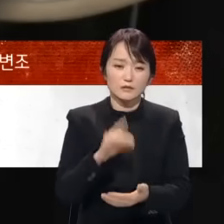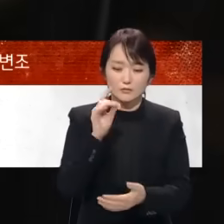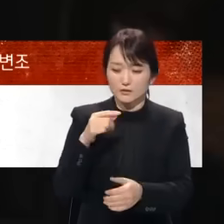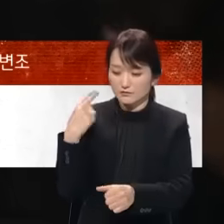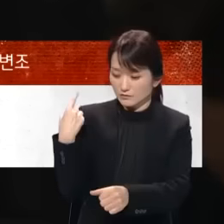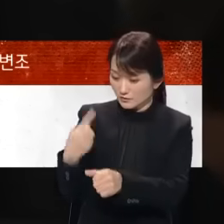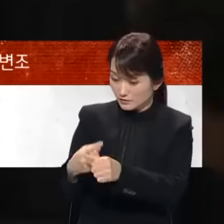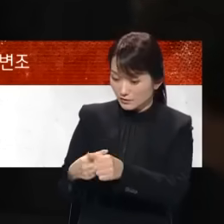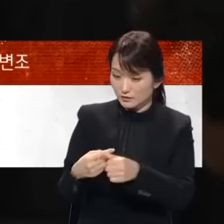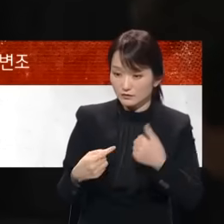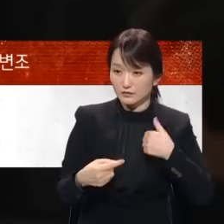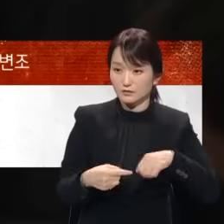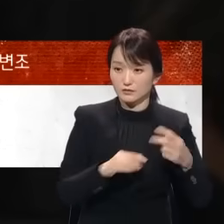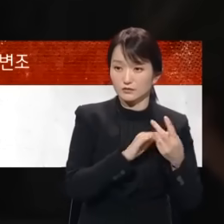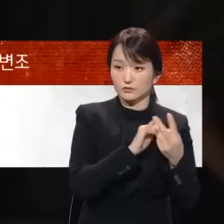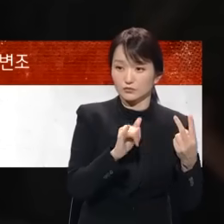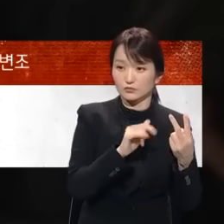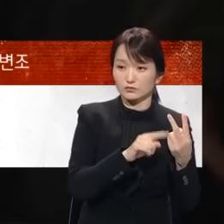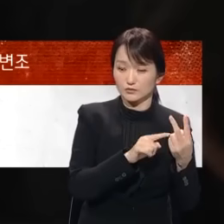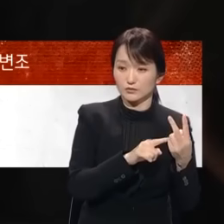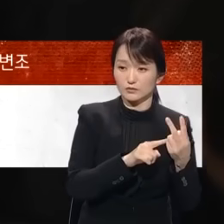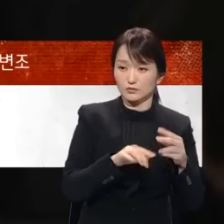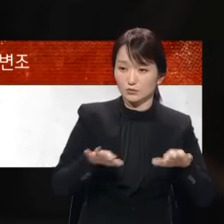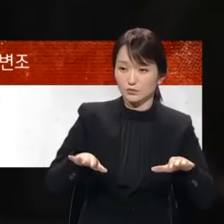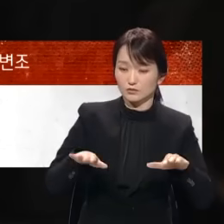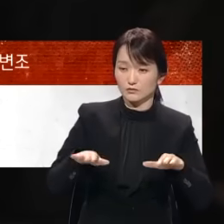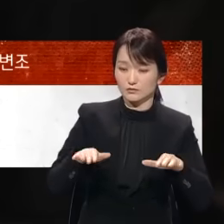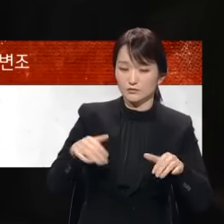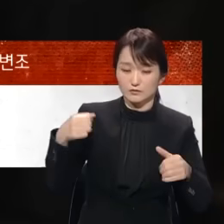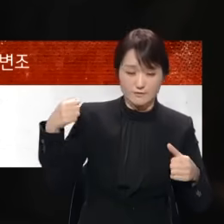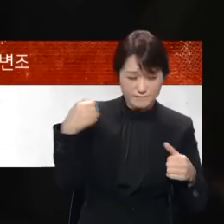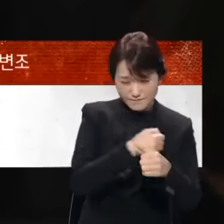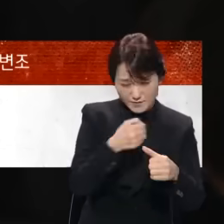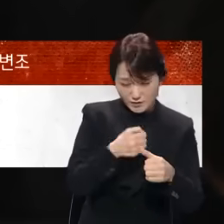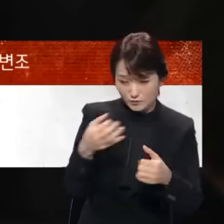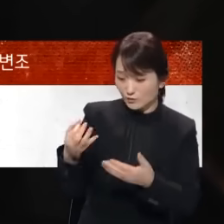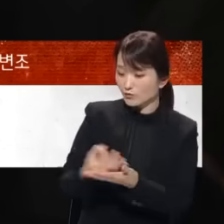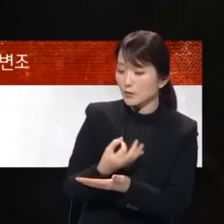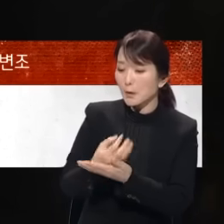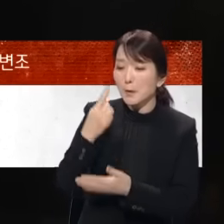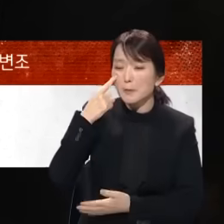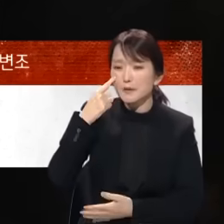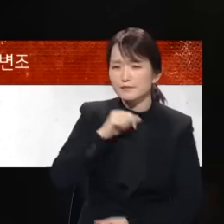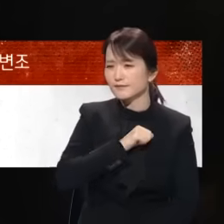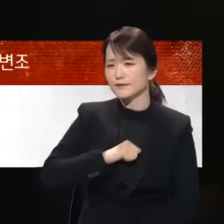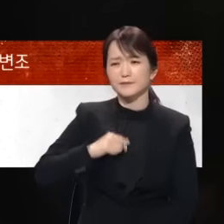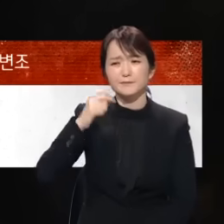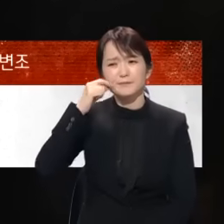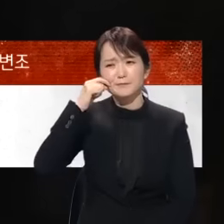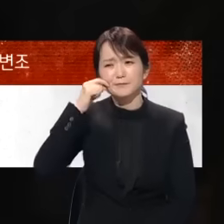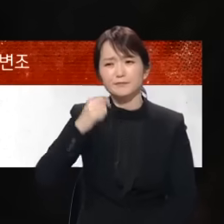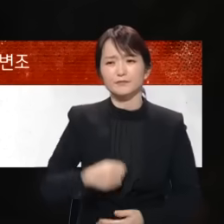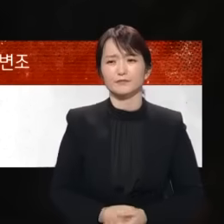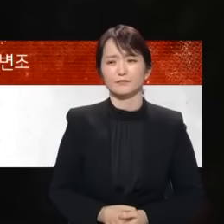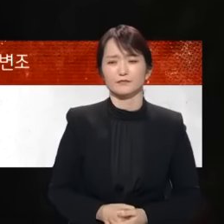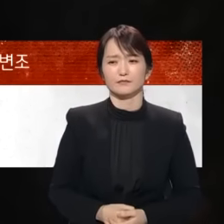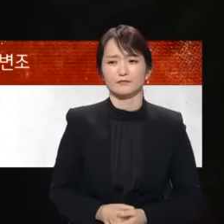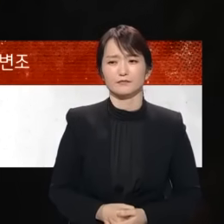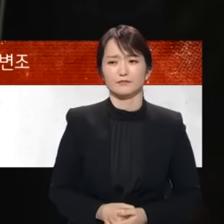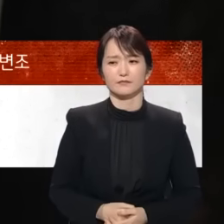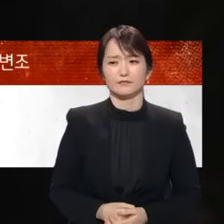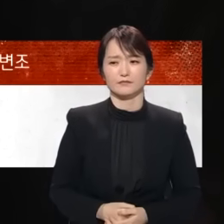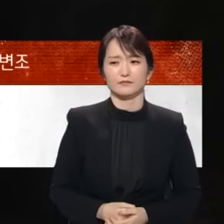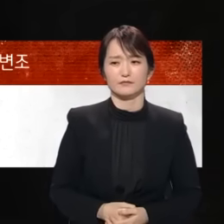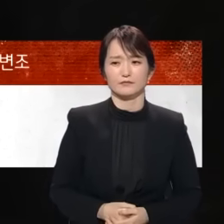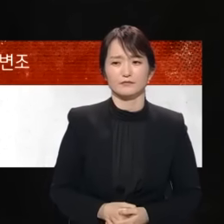두분께서 오늘 깽값 좀 벌자고 하면서대 들길래 어린 것들이 그러길래 참을 수가 없었습니다 없는 사람들 피바로 먹는 사당동에